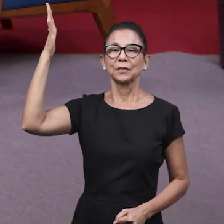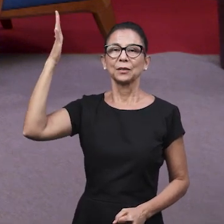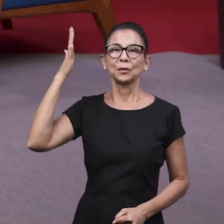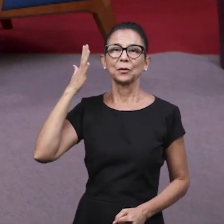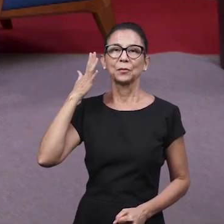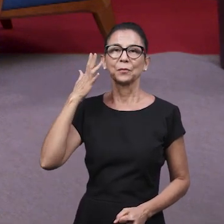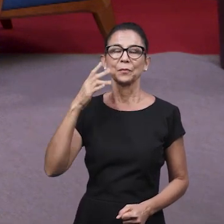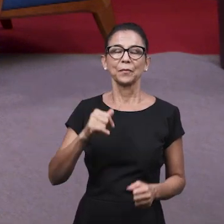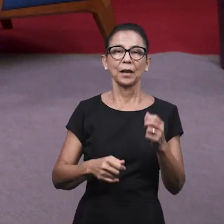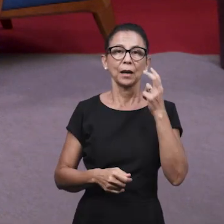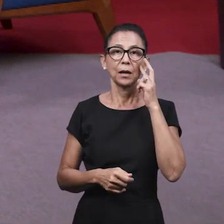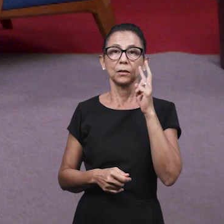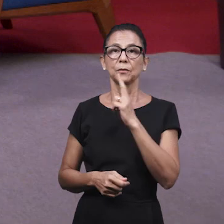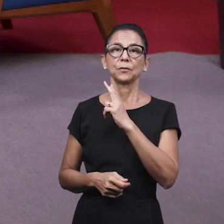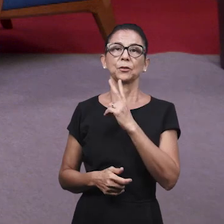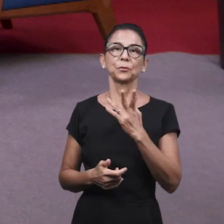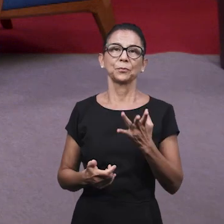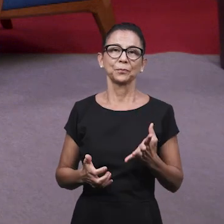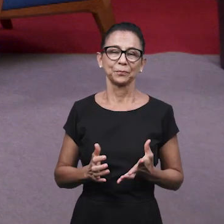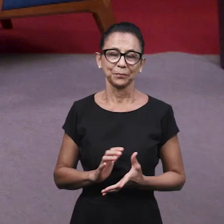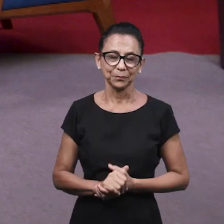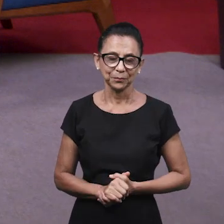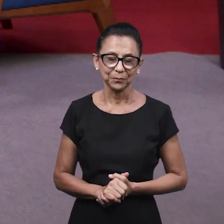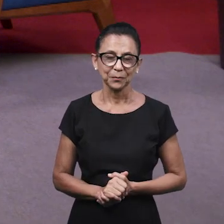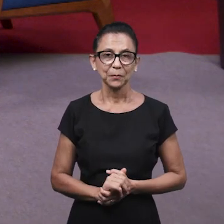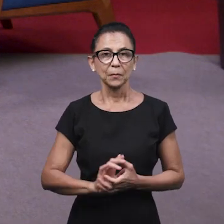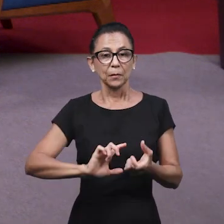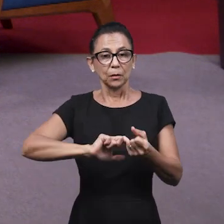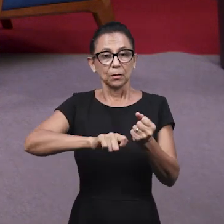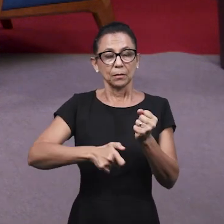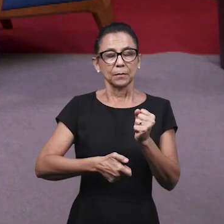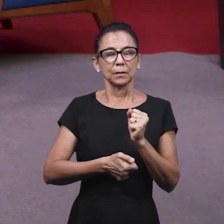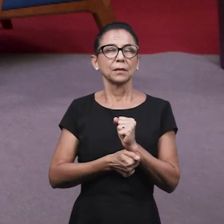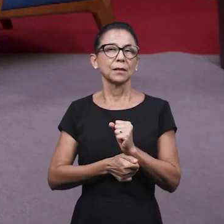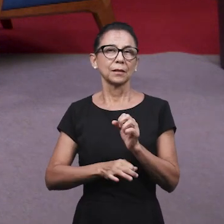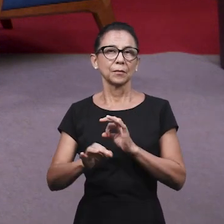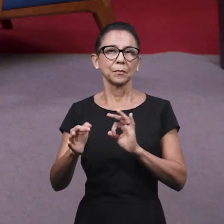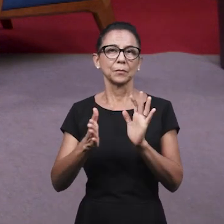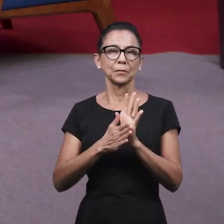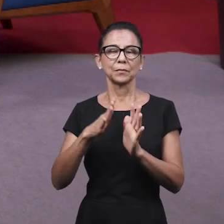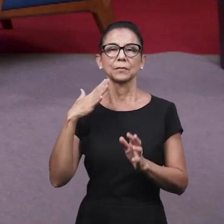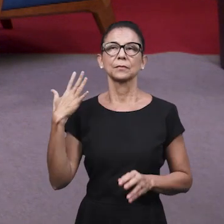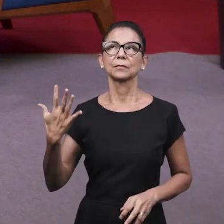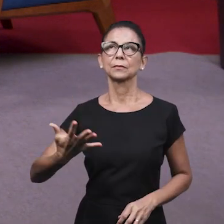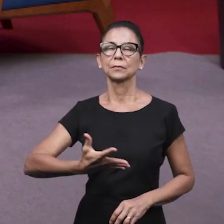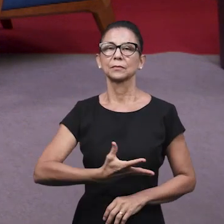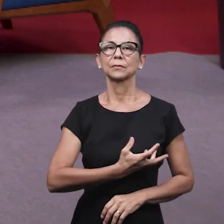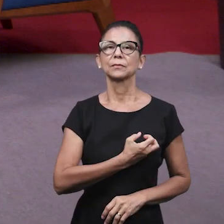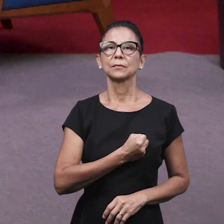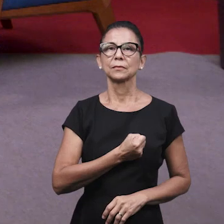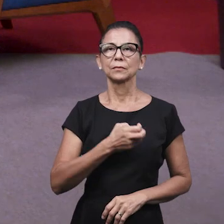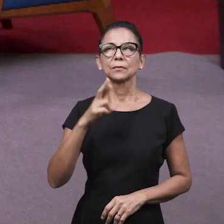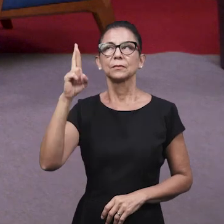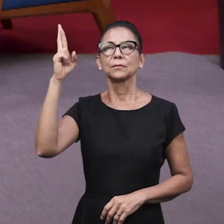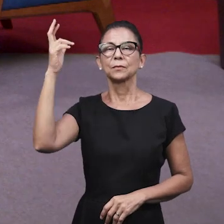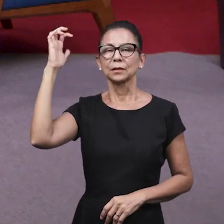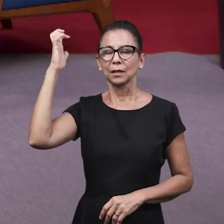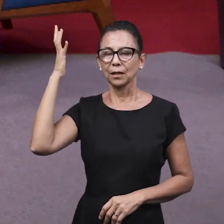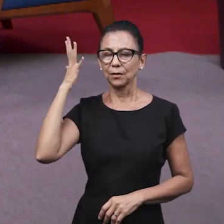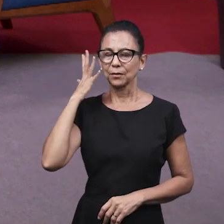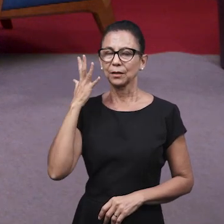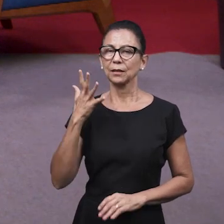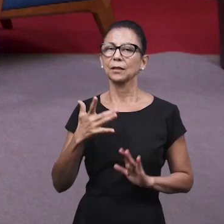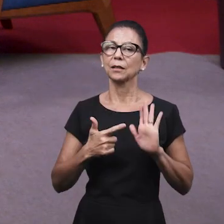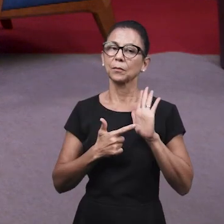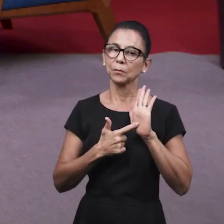Dieu, du salut, c'est le Seigneur qui veut révéler. Le Seigneur veut montrer afin que